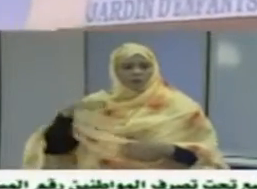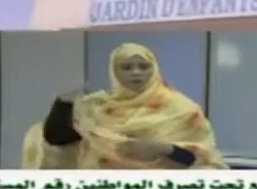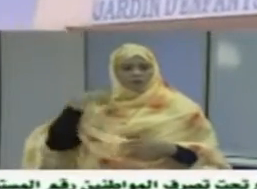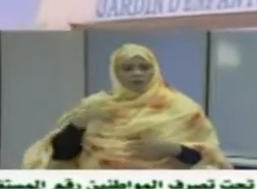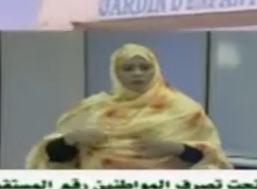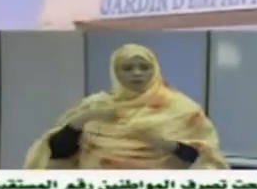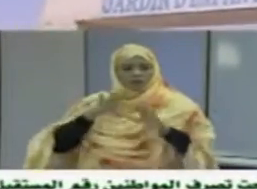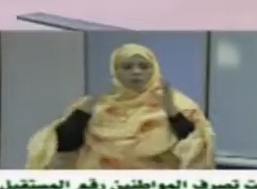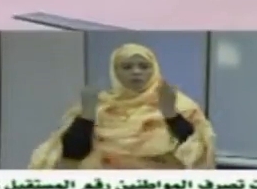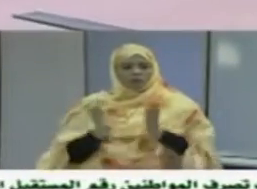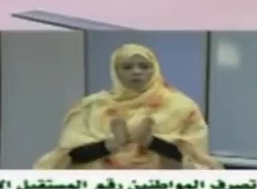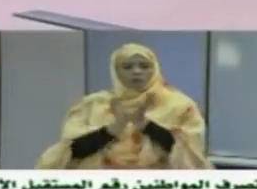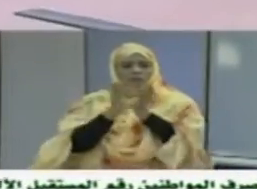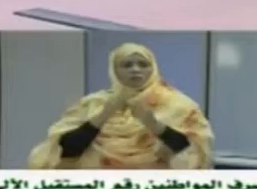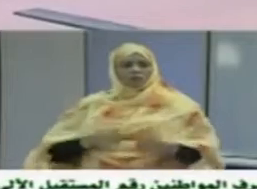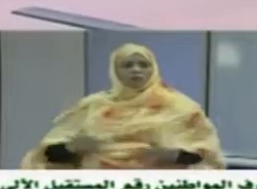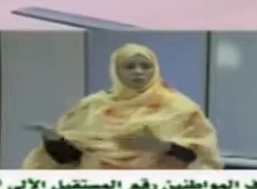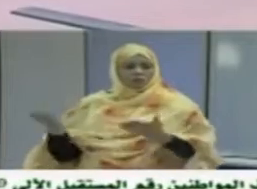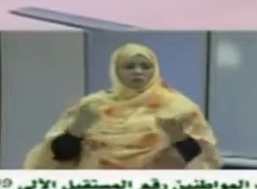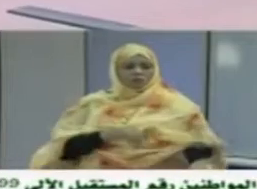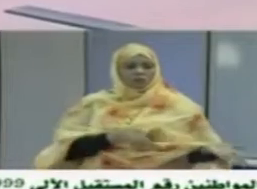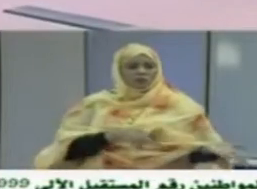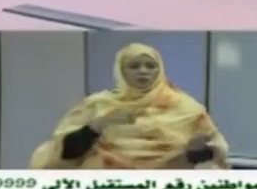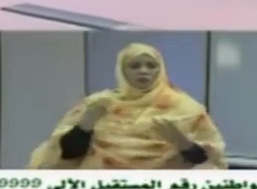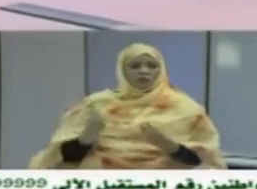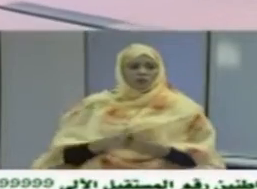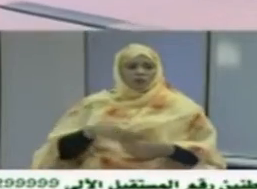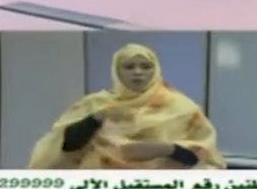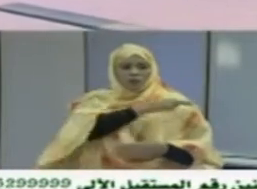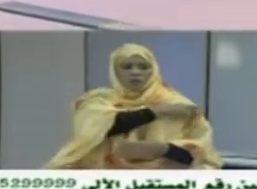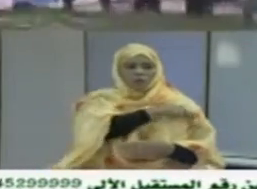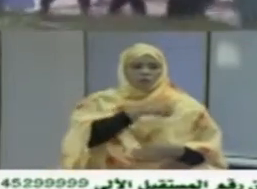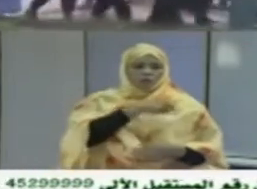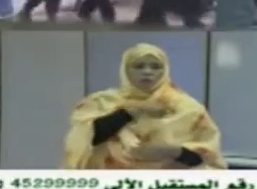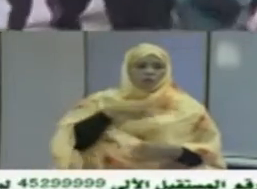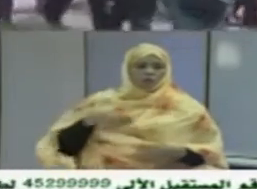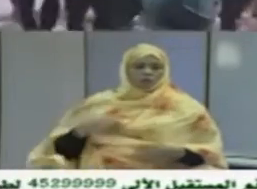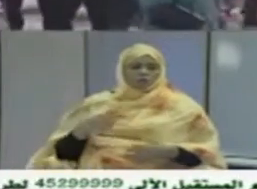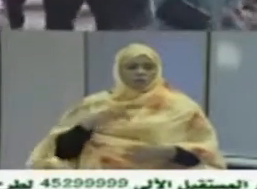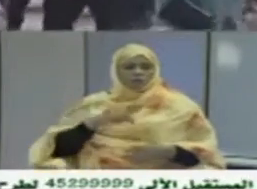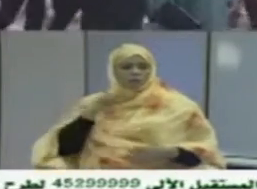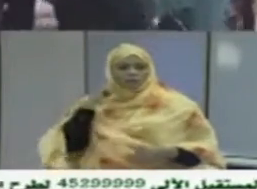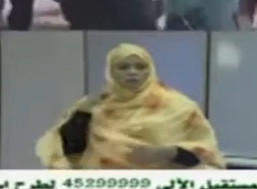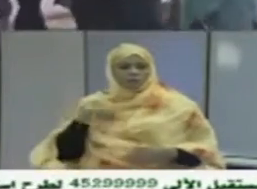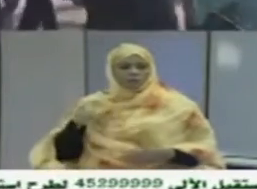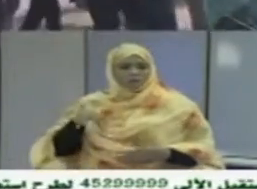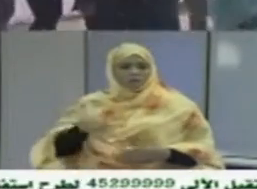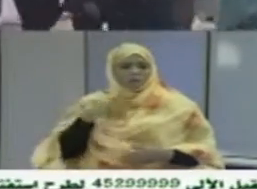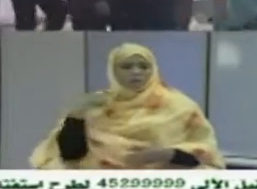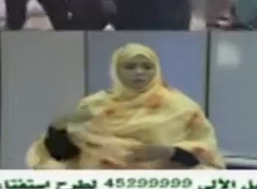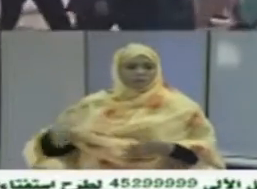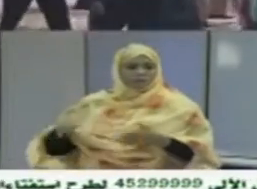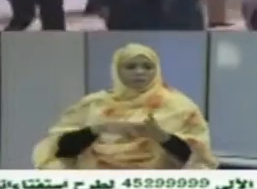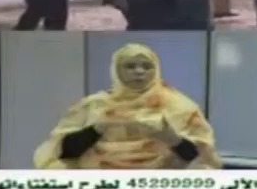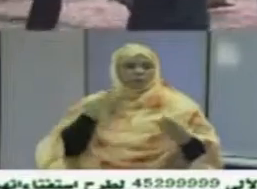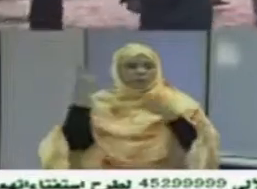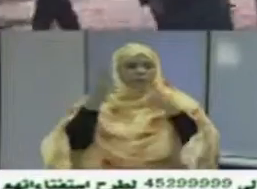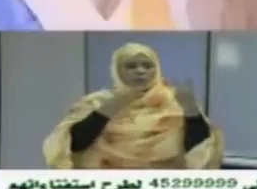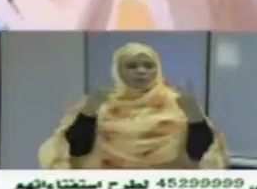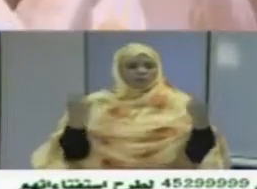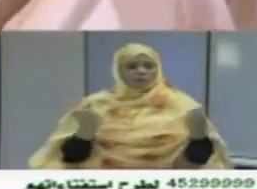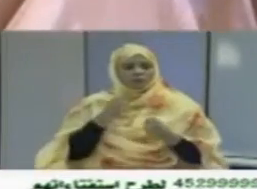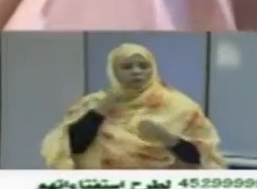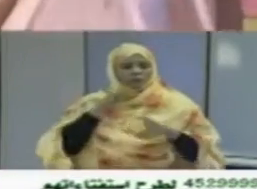الشؤون الاجتماعية والطفولة والأسرة رفقة السلطات الإدارية ومثل اليونيسيف ببلادنا بزيارة تفقد واطلاع لعدد